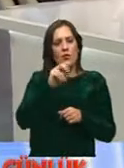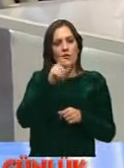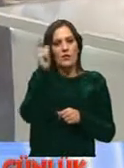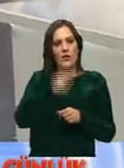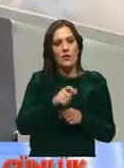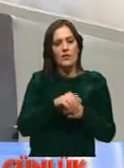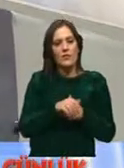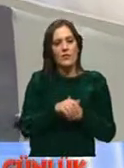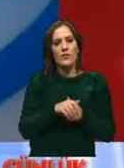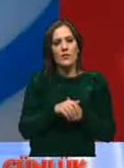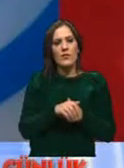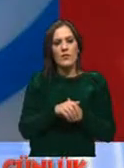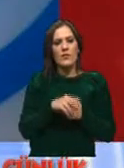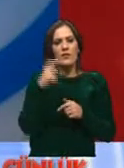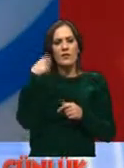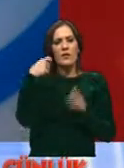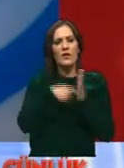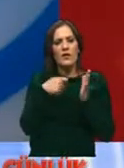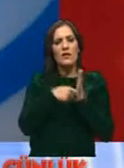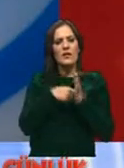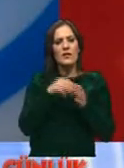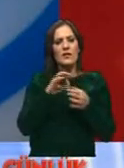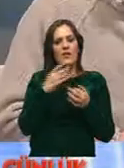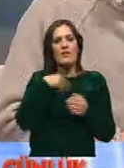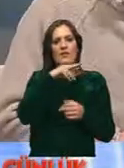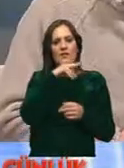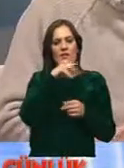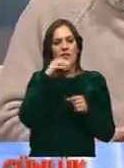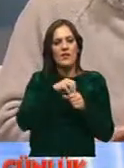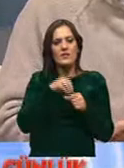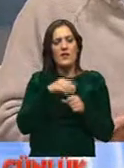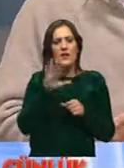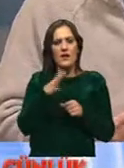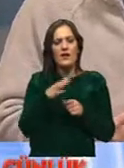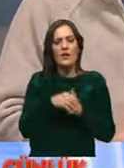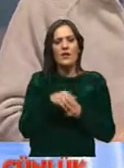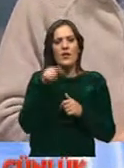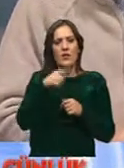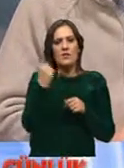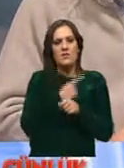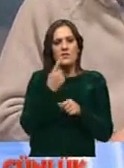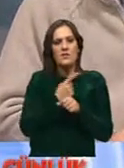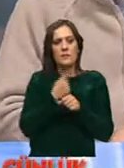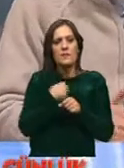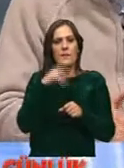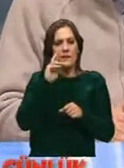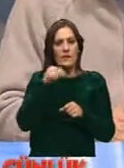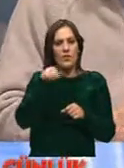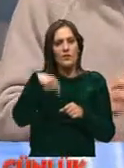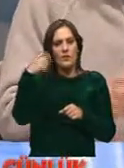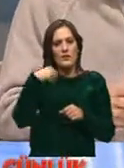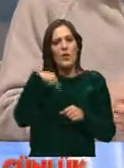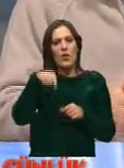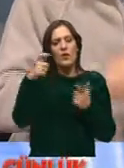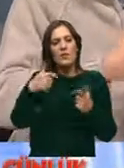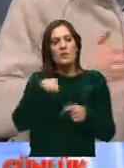mıydı, yanlış söylemeyeyim. Neydi filmin adı? Çok güzel bir filmdir o. Fransız. Evet. Şey. Anladım, hatırladım, evet. Seyrettim ben o evet. filmi. Şimdi orada